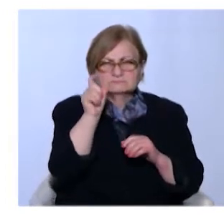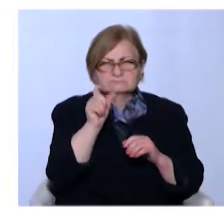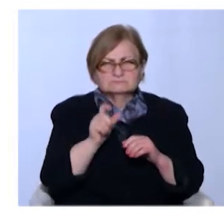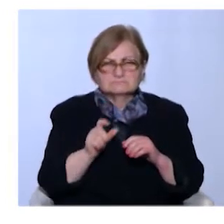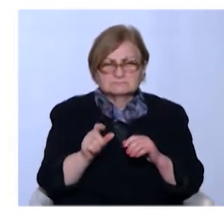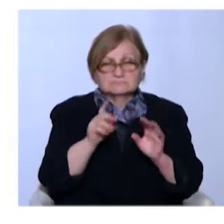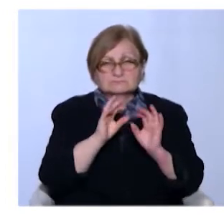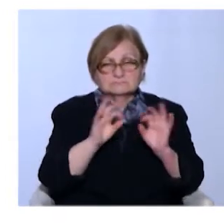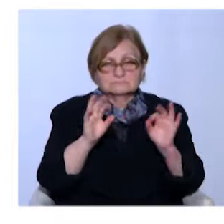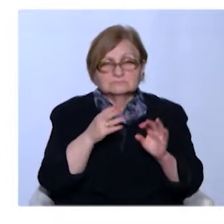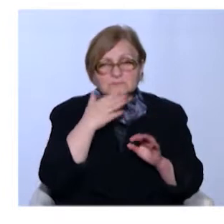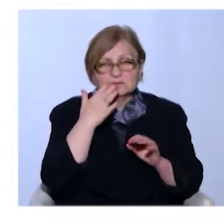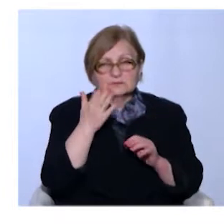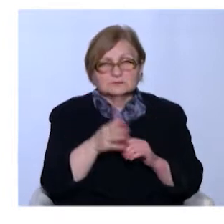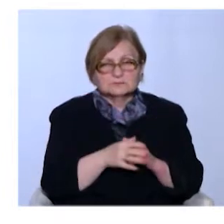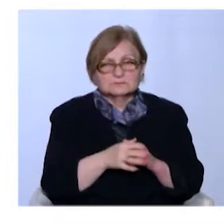ფართობი 5-ის ტოლი იყოს.